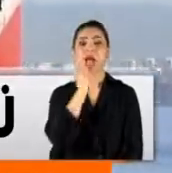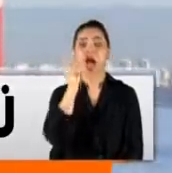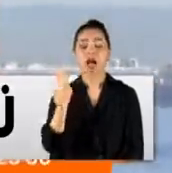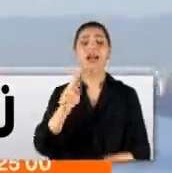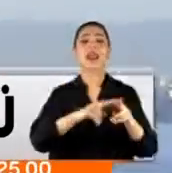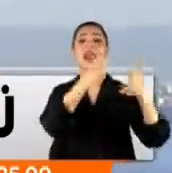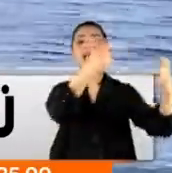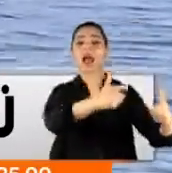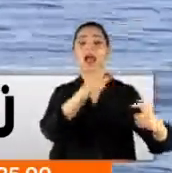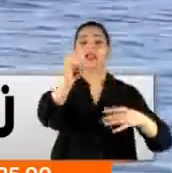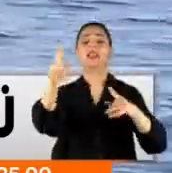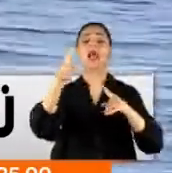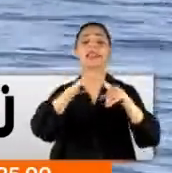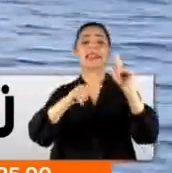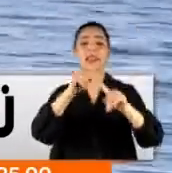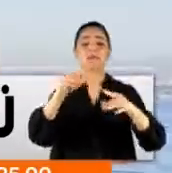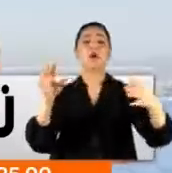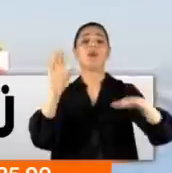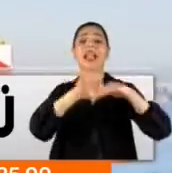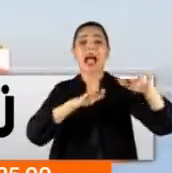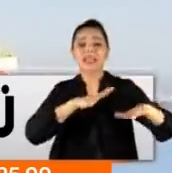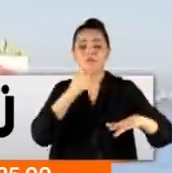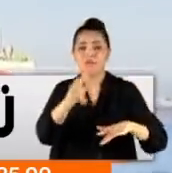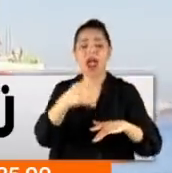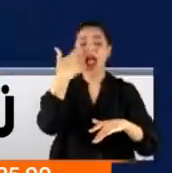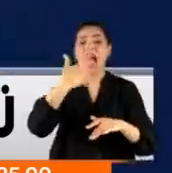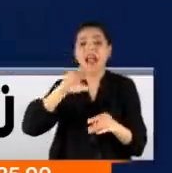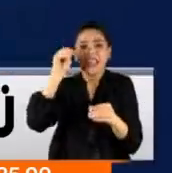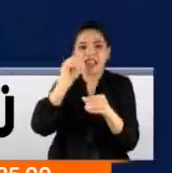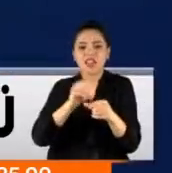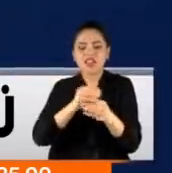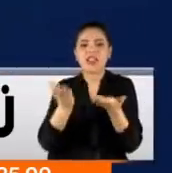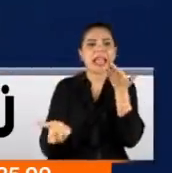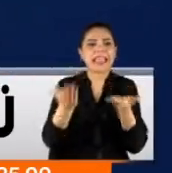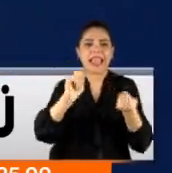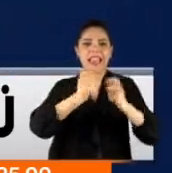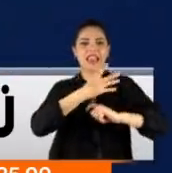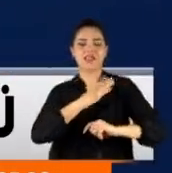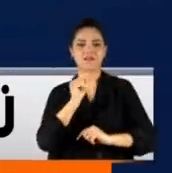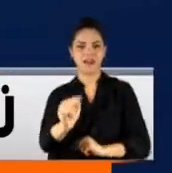Ankara-Kahire hattında diplomatik kanallar açılıyor. Doğu Akdeniz denkleminde dengeler değişiyor.